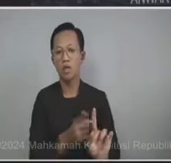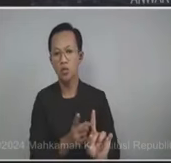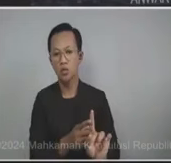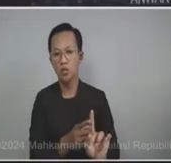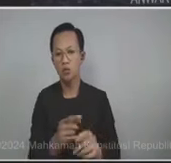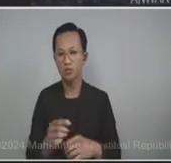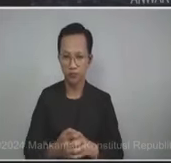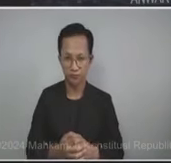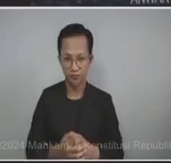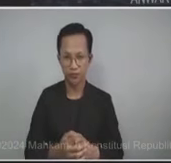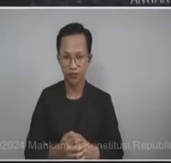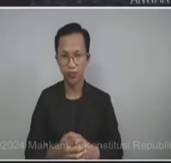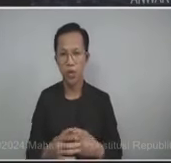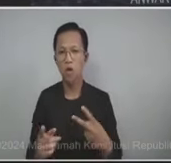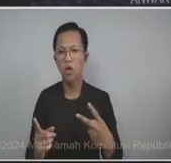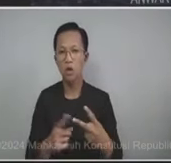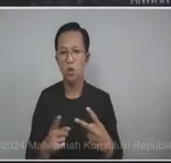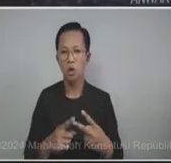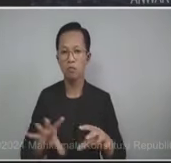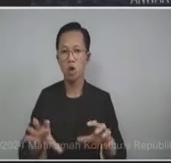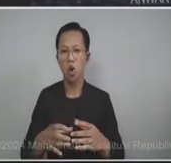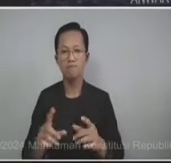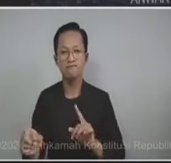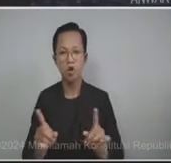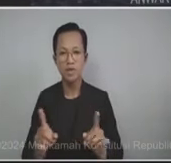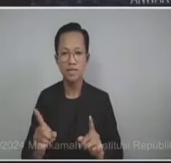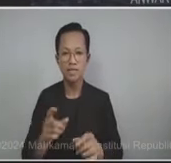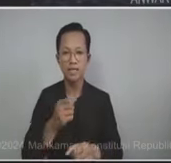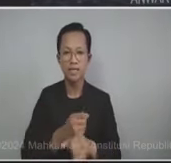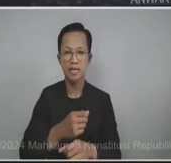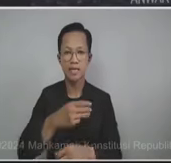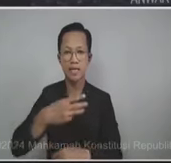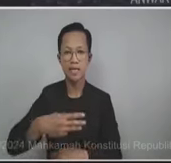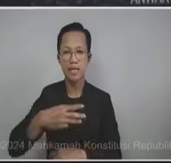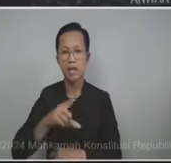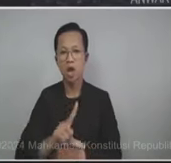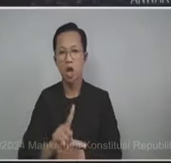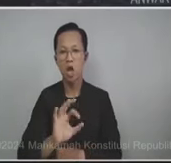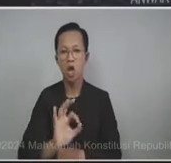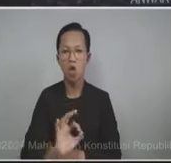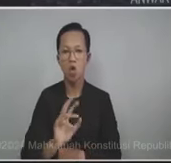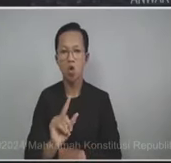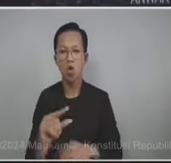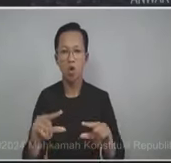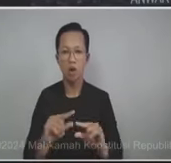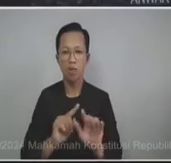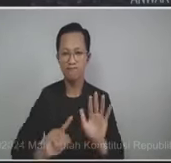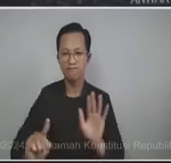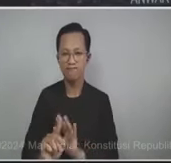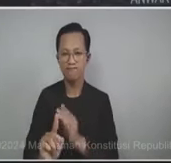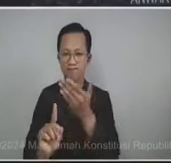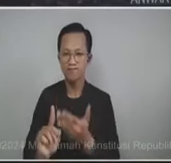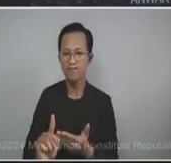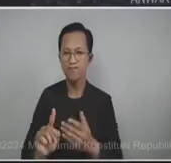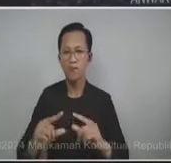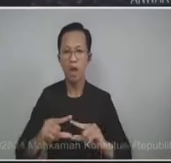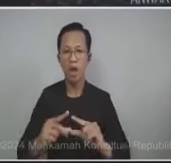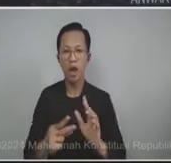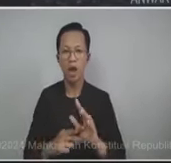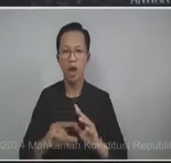dua partai Gelora yang diwakili oleh Muhammad Anis mata jabatan